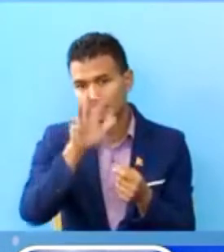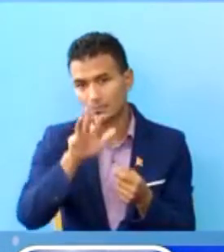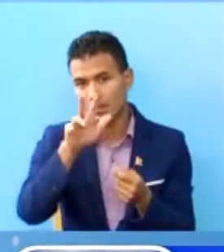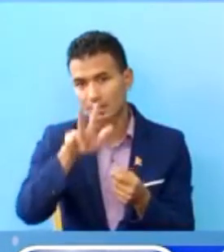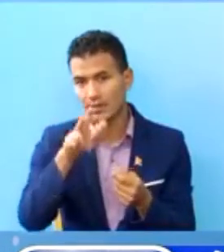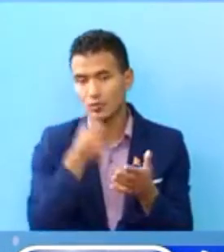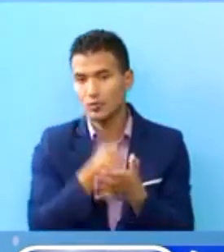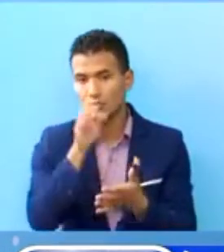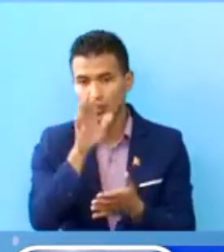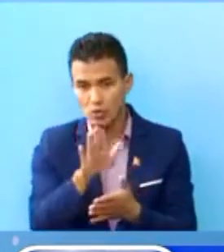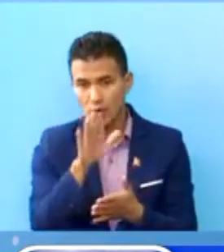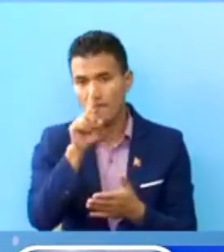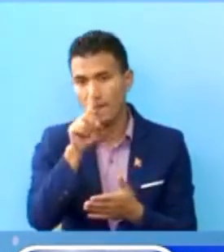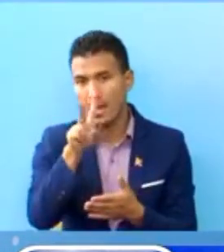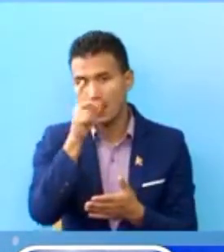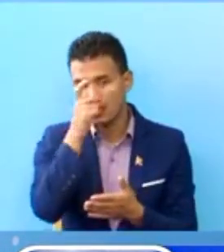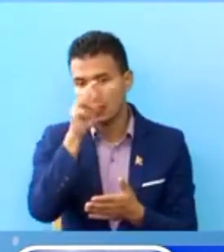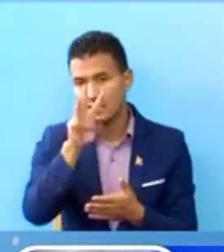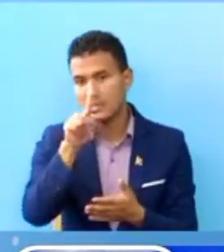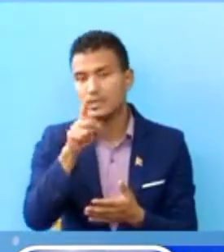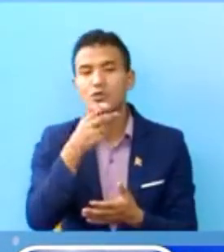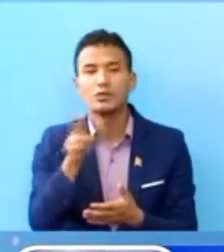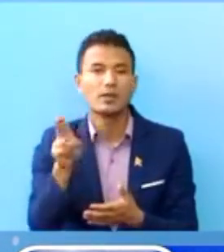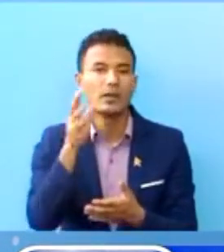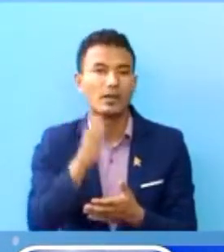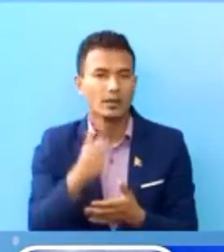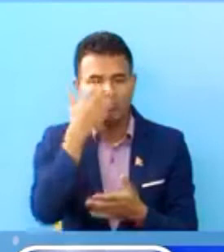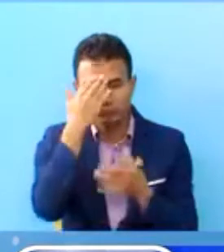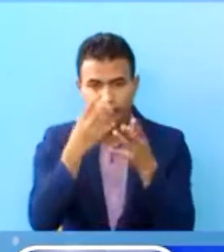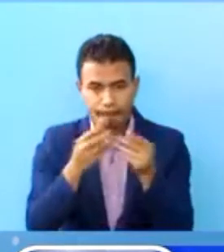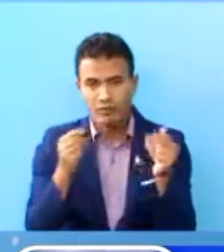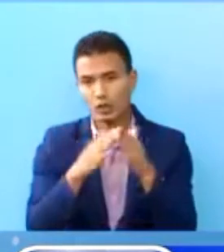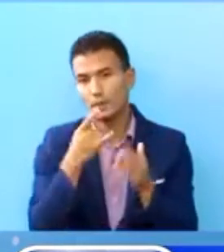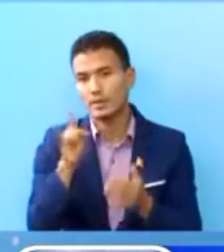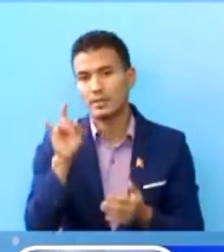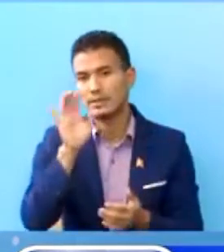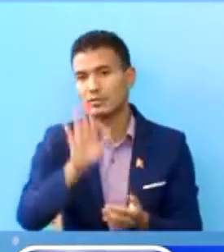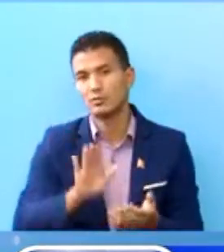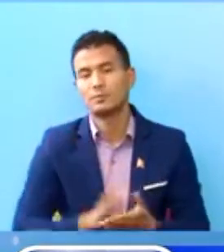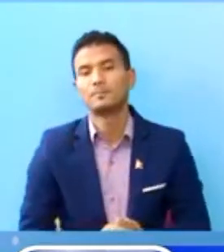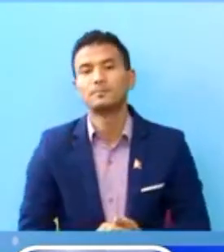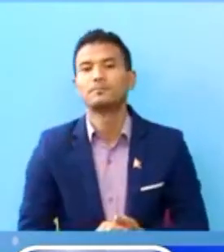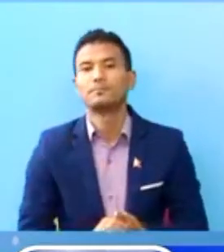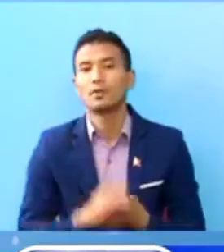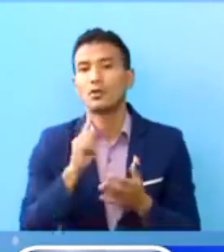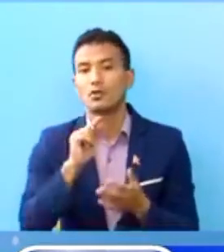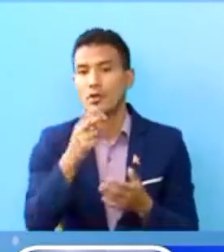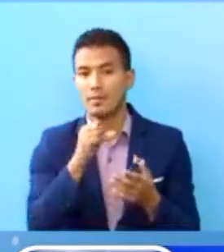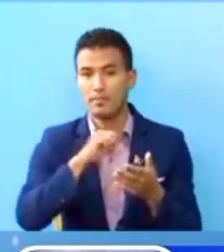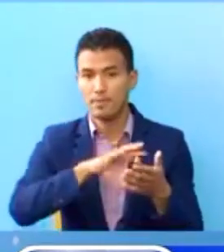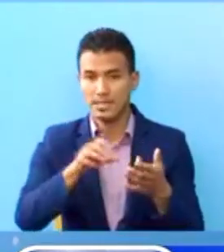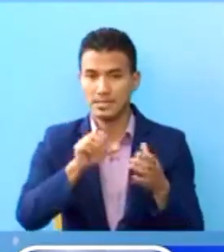1498 पुगेको छ। 1231 जनाले कोरोना जितेर घर फर्किसकेका छन्। कर्णाली